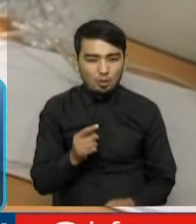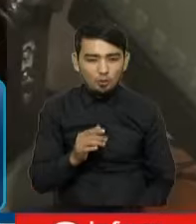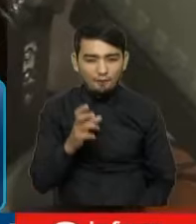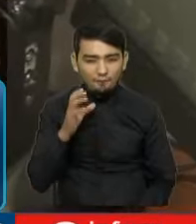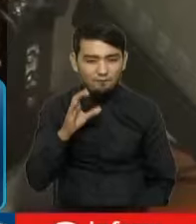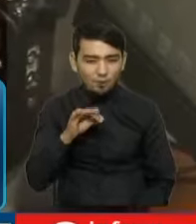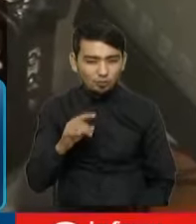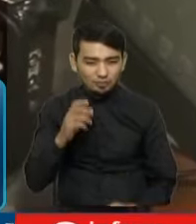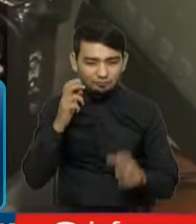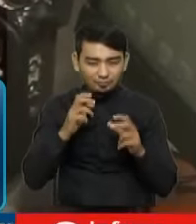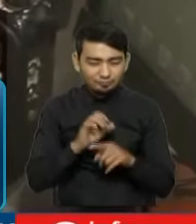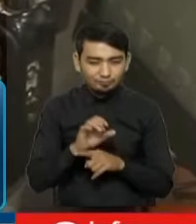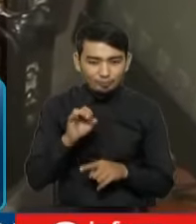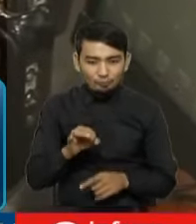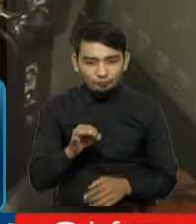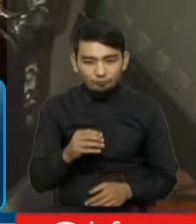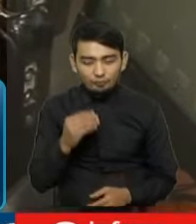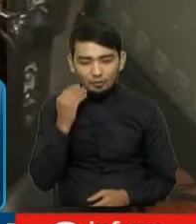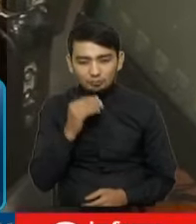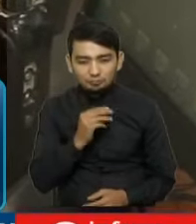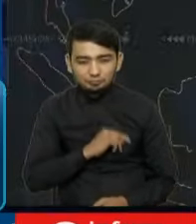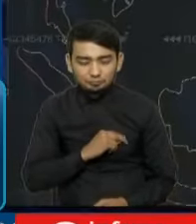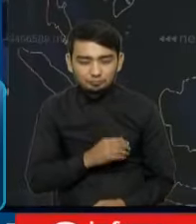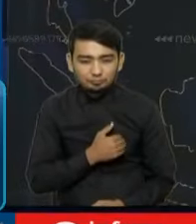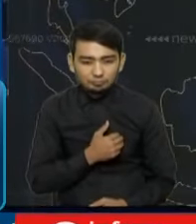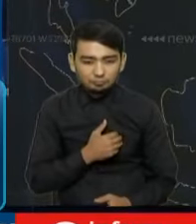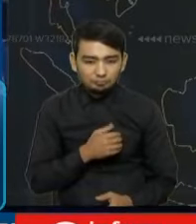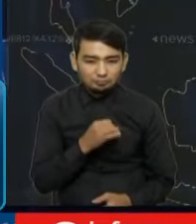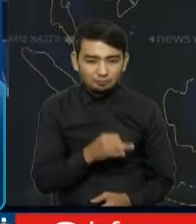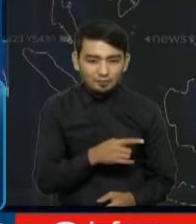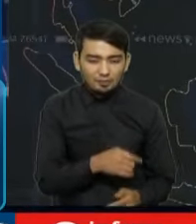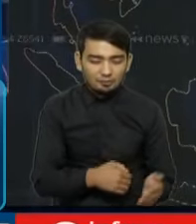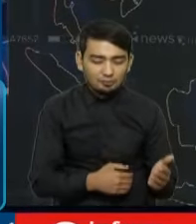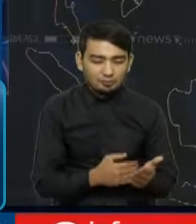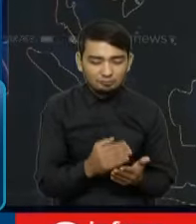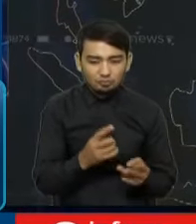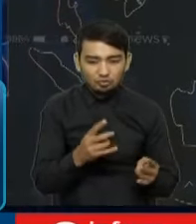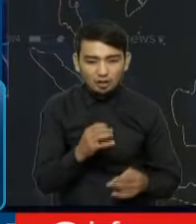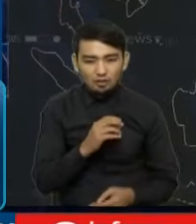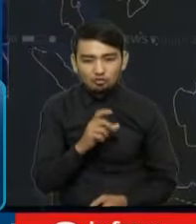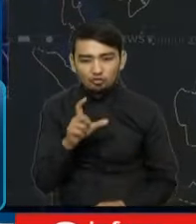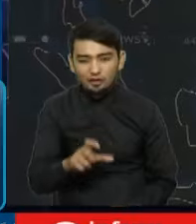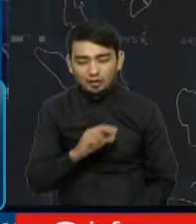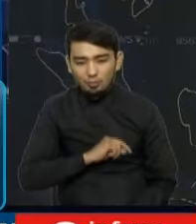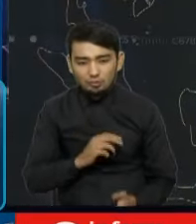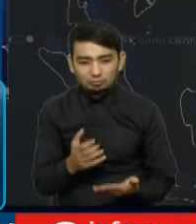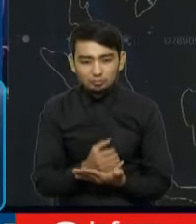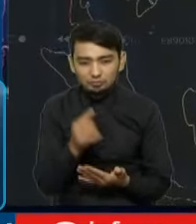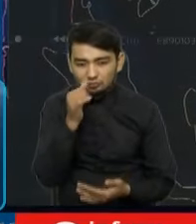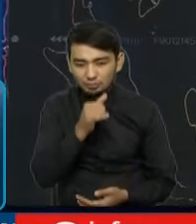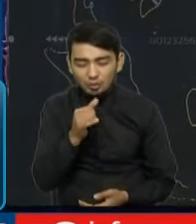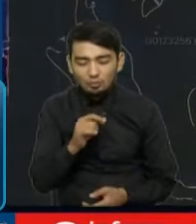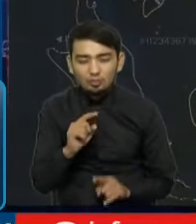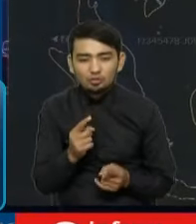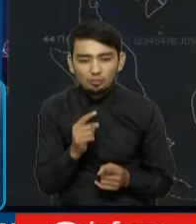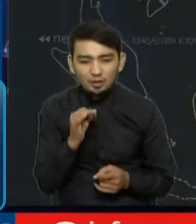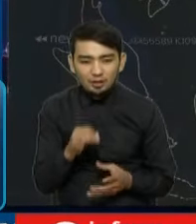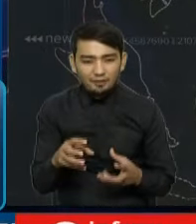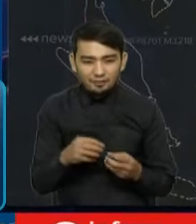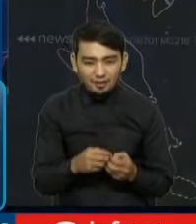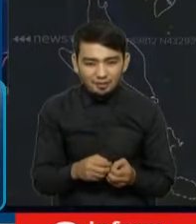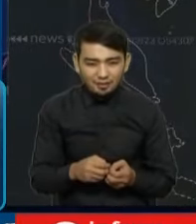нашей стране нужно поднимать престиж рабочих профессий. Человек не может найти работу, потому что соответствующая квалификация, как правило, бывает слабая.